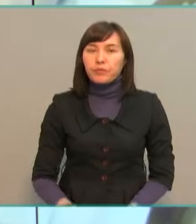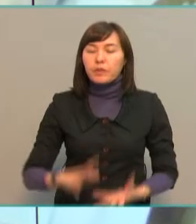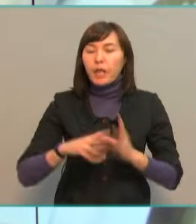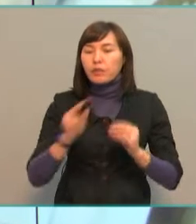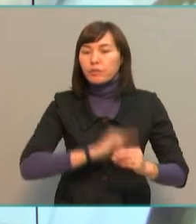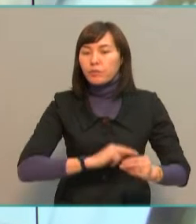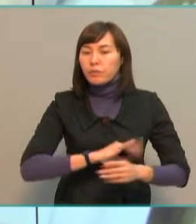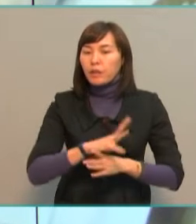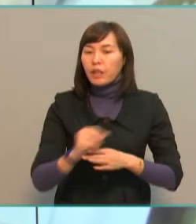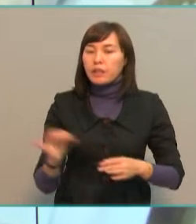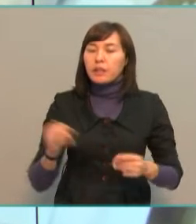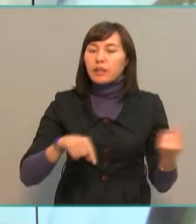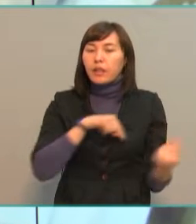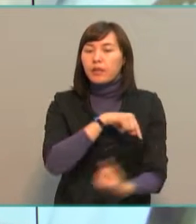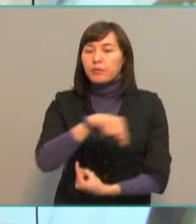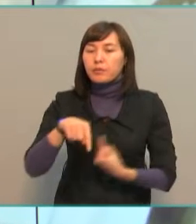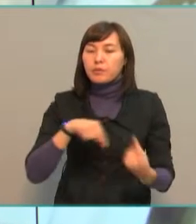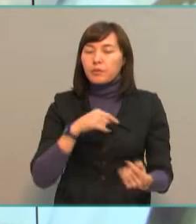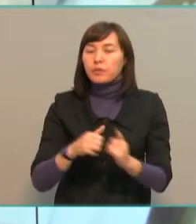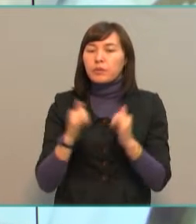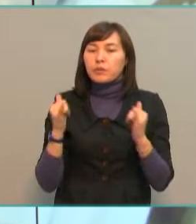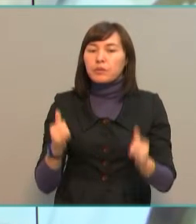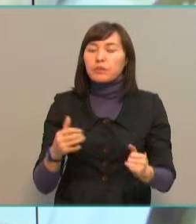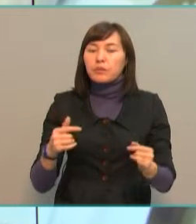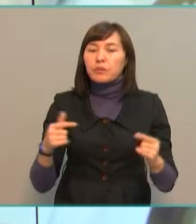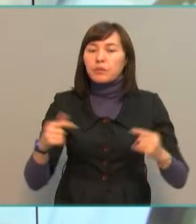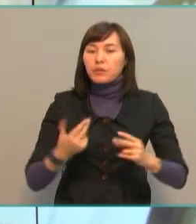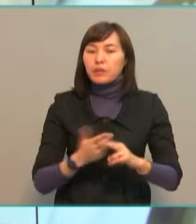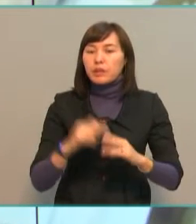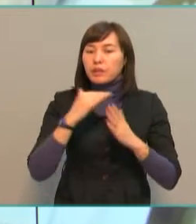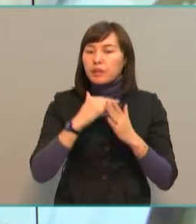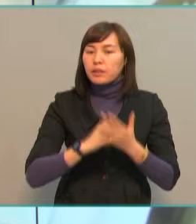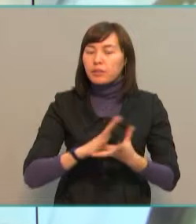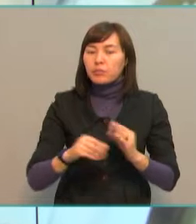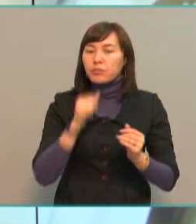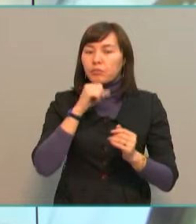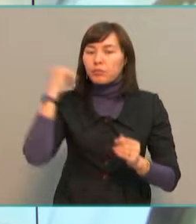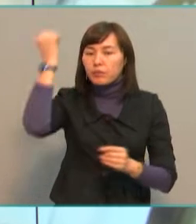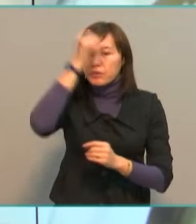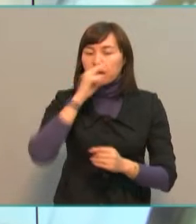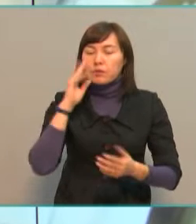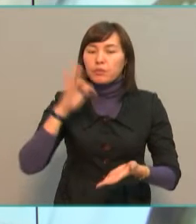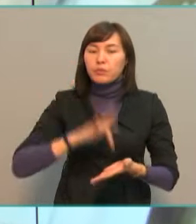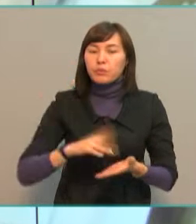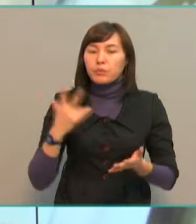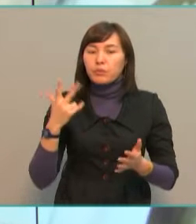нәтижелі жұмыспен қамтуды және жаппай кәсіпкерлікті дамыту. Нақ осы бағдарлама аясында өткен жылы Шымкентте